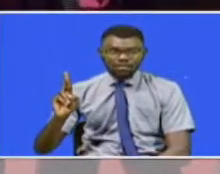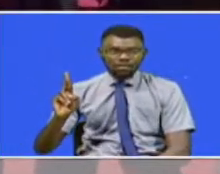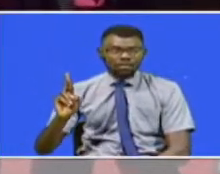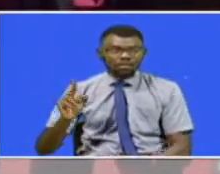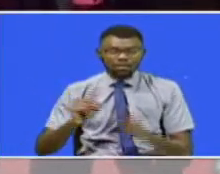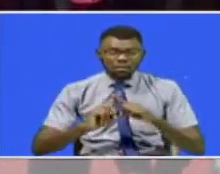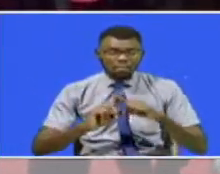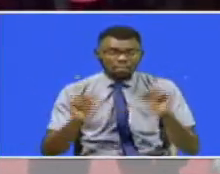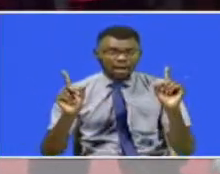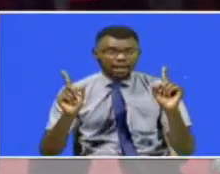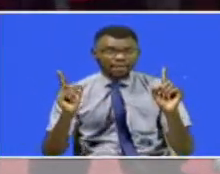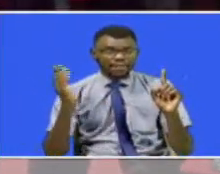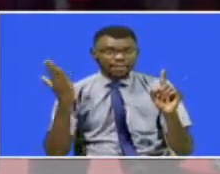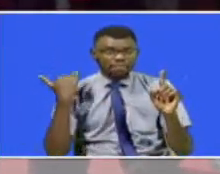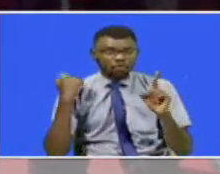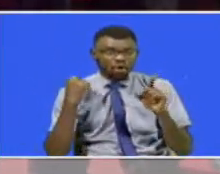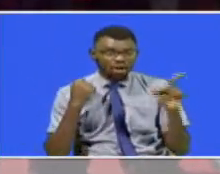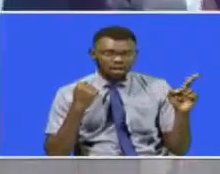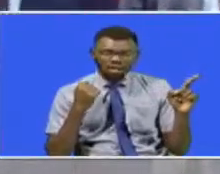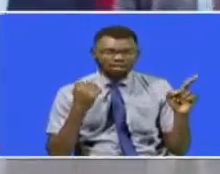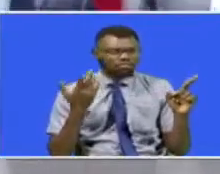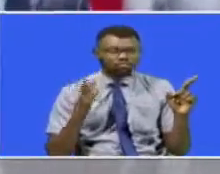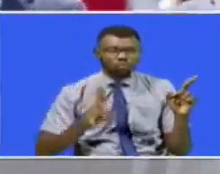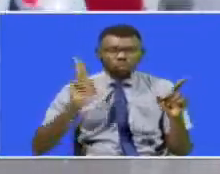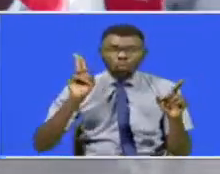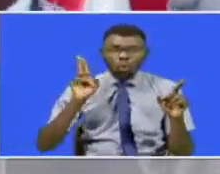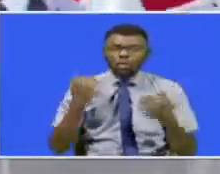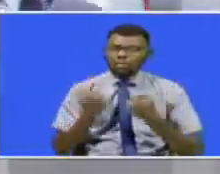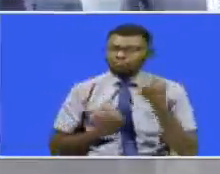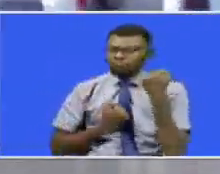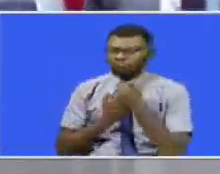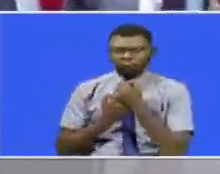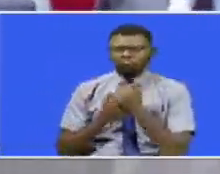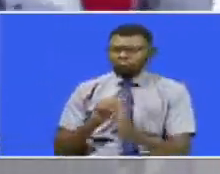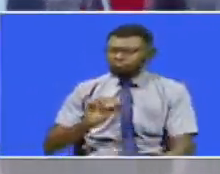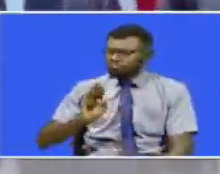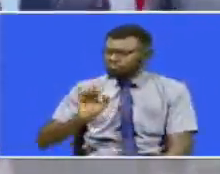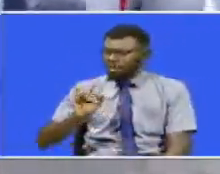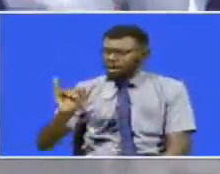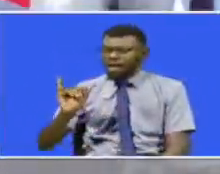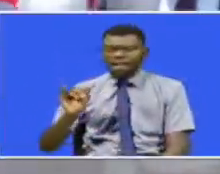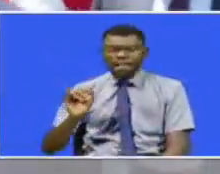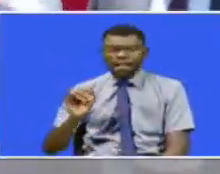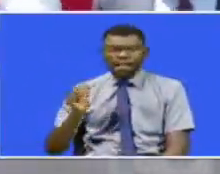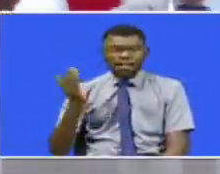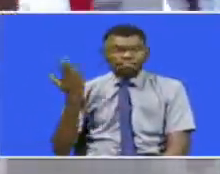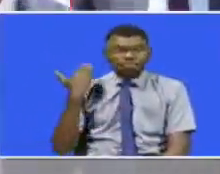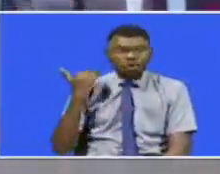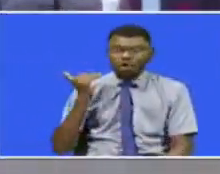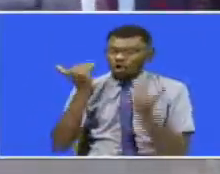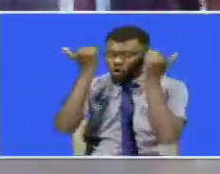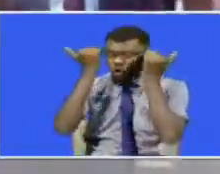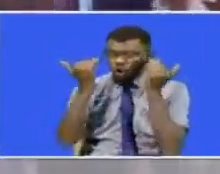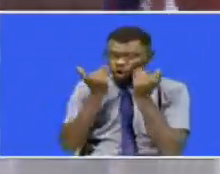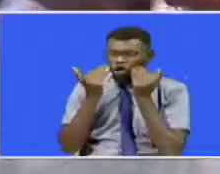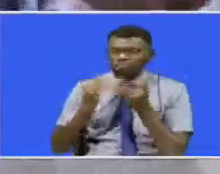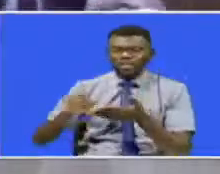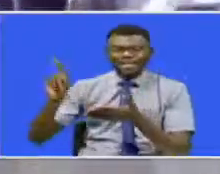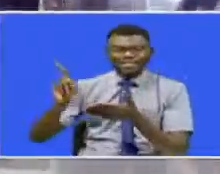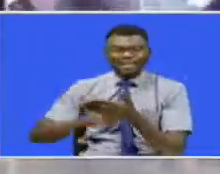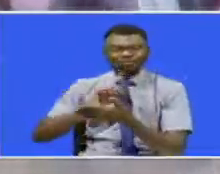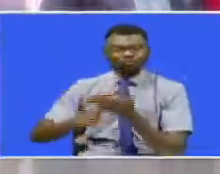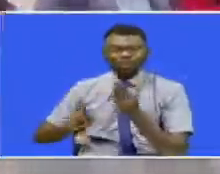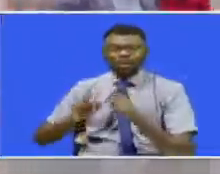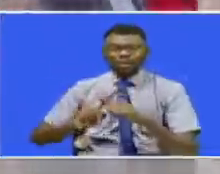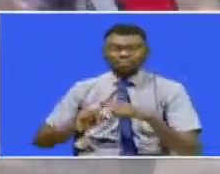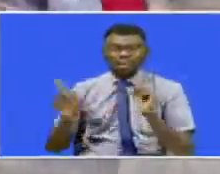Lakini mwanzo kiongozi wa taifa alitetea mchakato wa marekebisho ya katiba wa BBI uliofutwa na mahakama, akisema ulikuwa